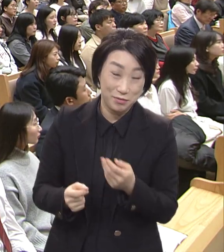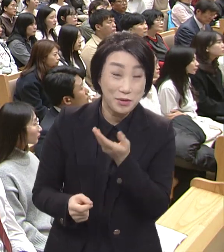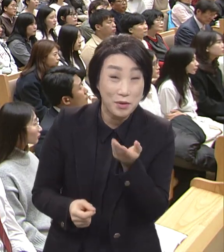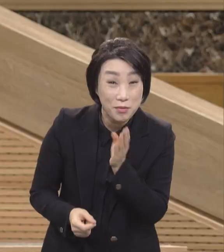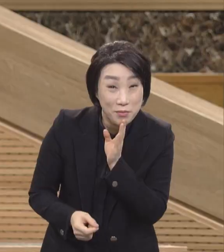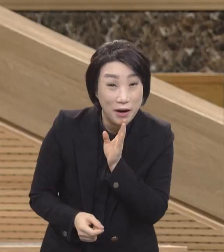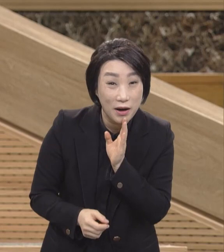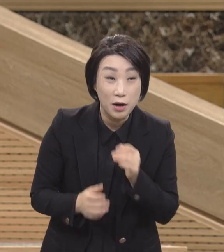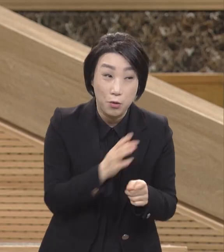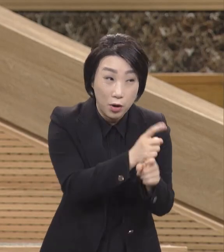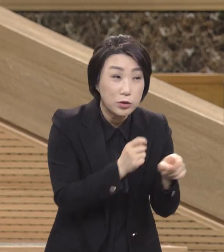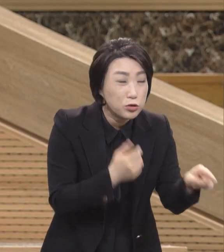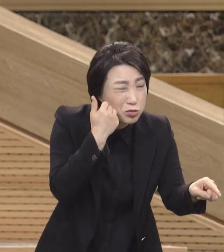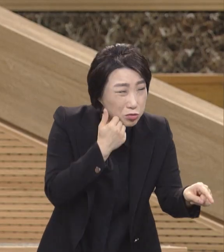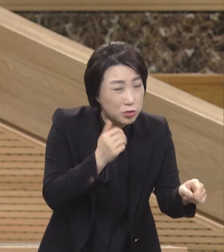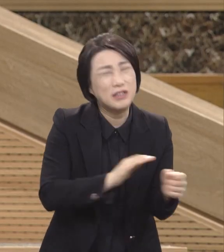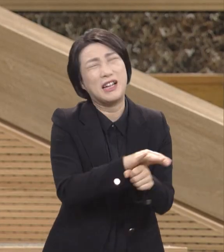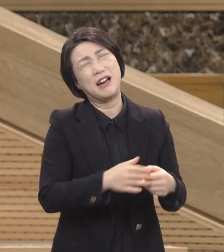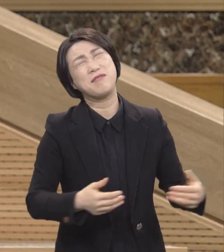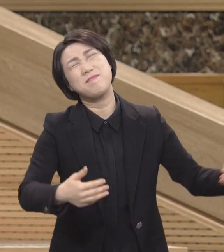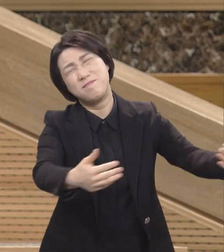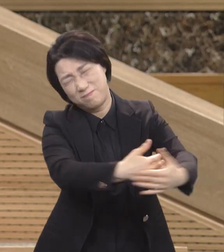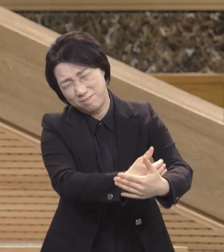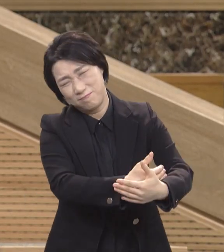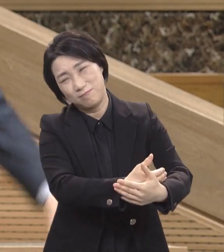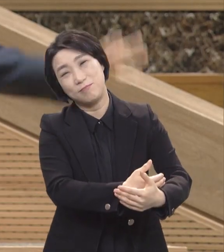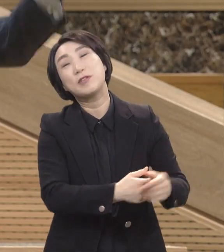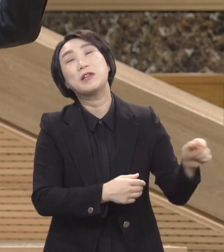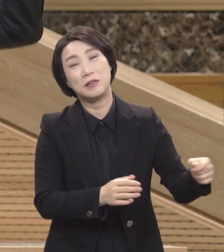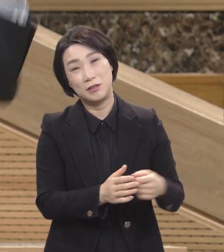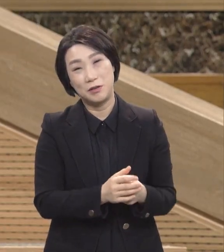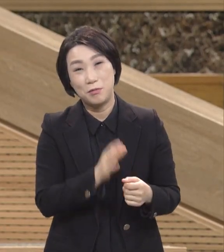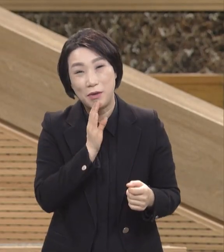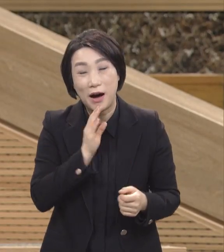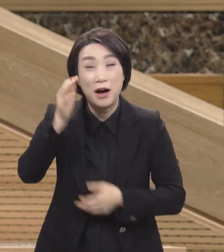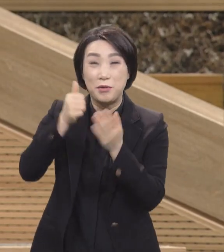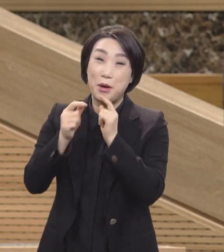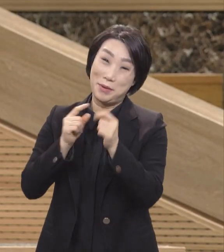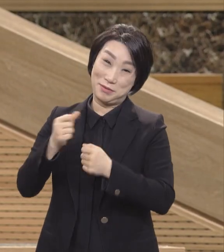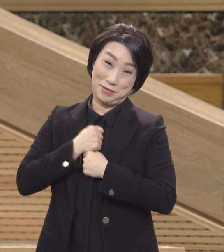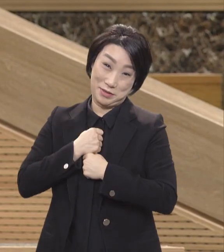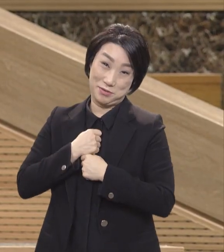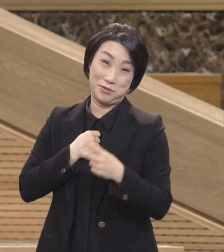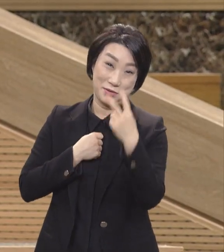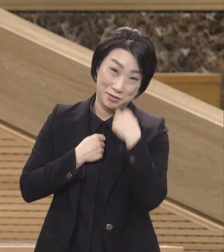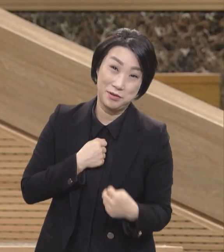원수된 자를 사랑함으로 그 사람을 얻고 하나님 말씀을 지키고